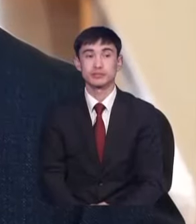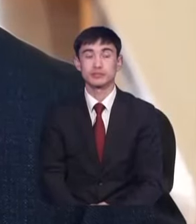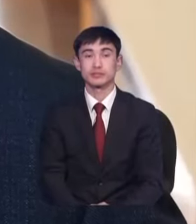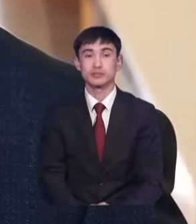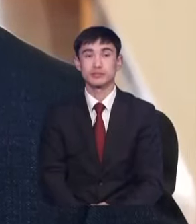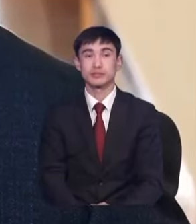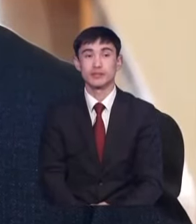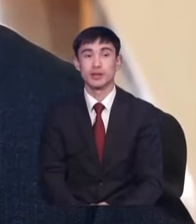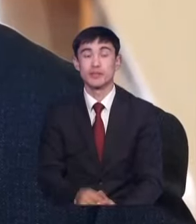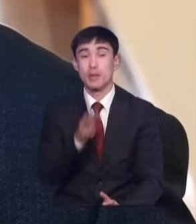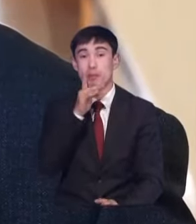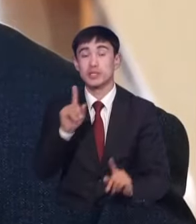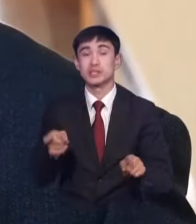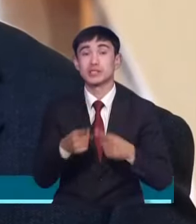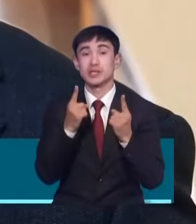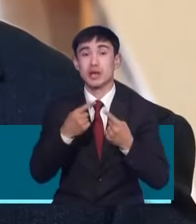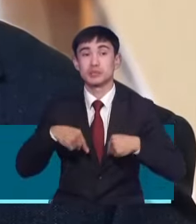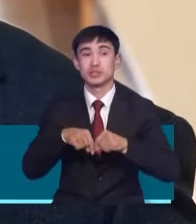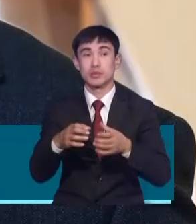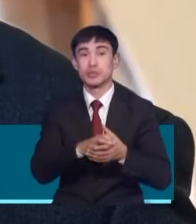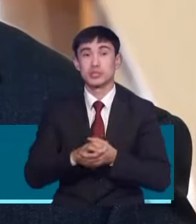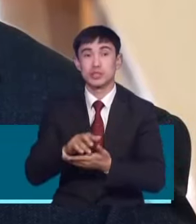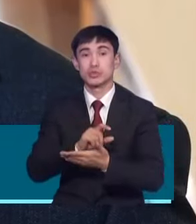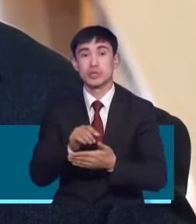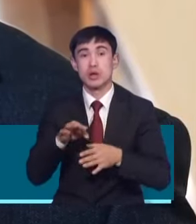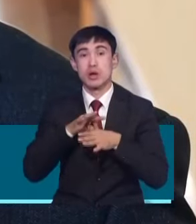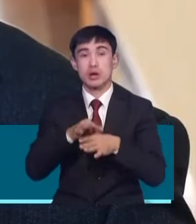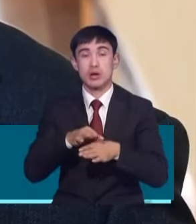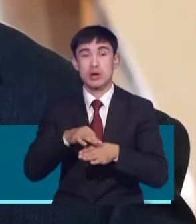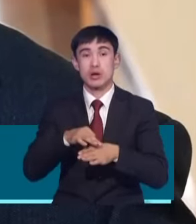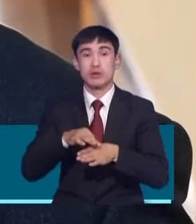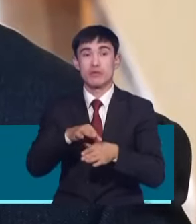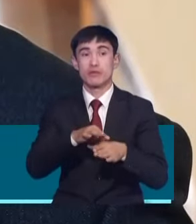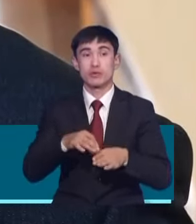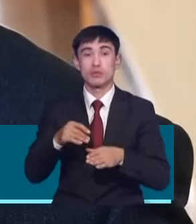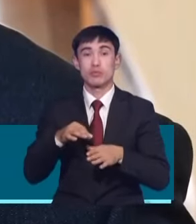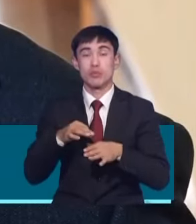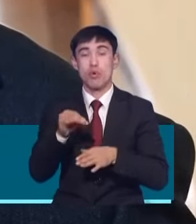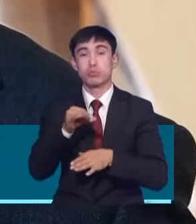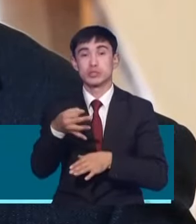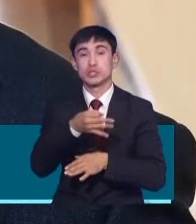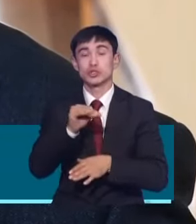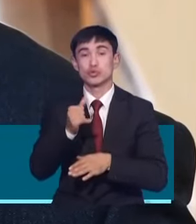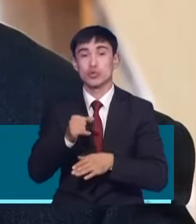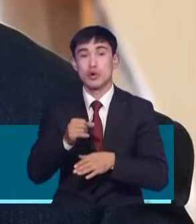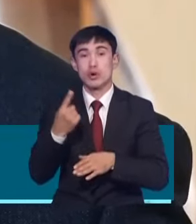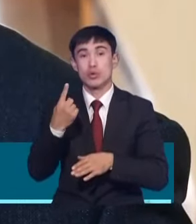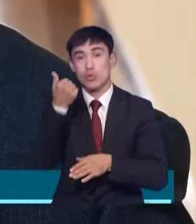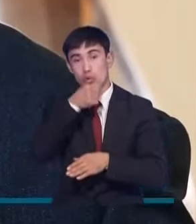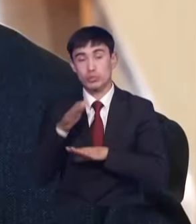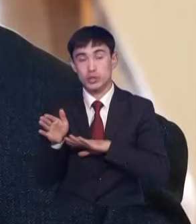истории с момента создания общественного объединения Союз крово ведов области цу прошёл ровно год он был наполнен плодотворной работой